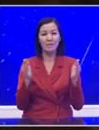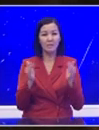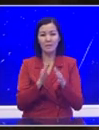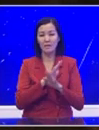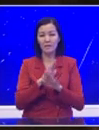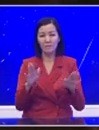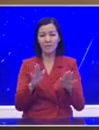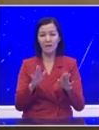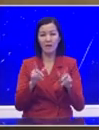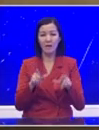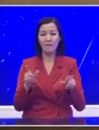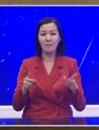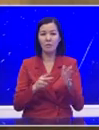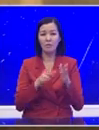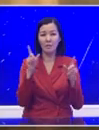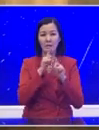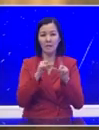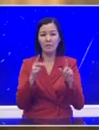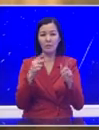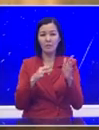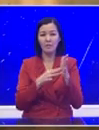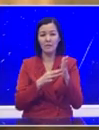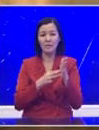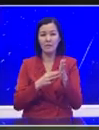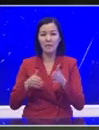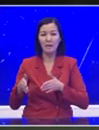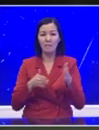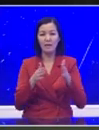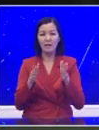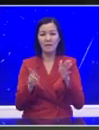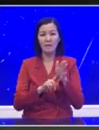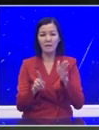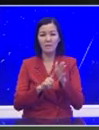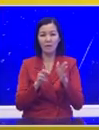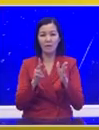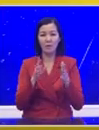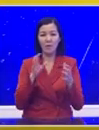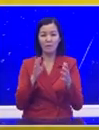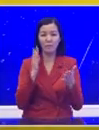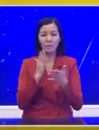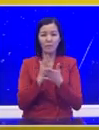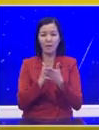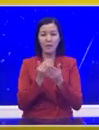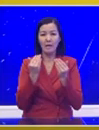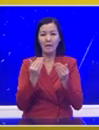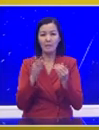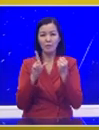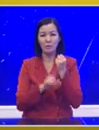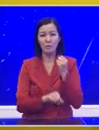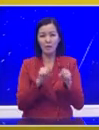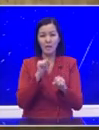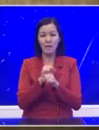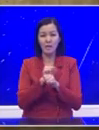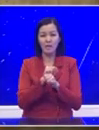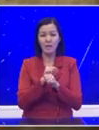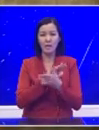жолаушы тасымалмен 7 мердігер ұйым 28 бағытта тасымалдаумен айналысады. Автобустарға соңғы аялдамаларда санитарлық тазалық